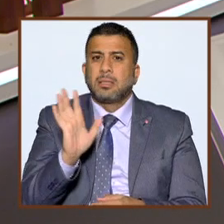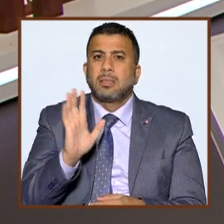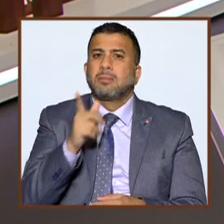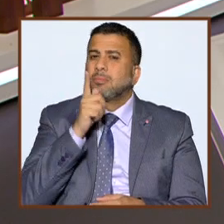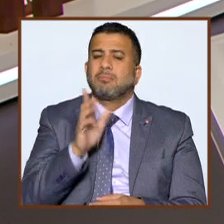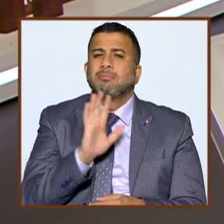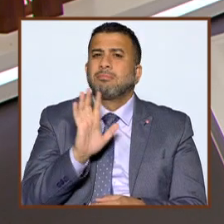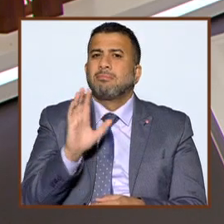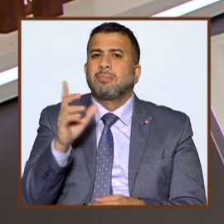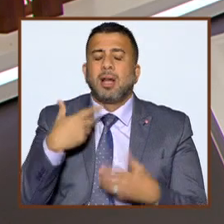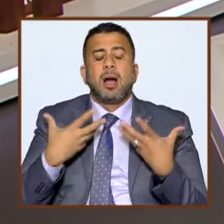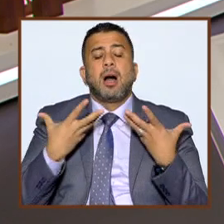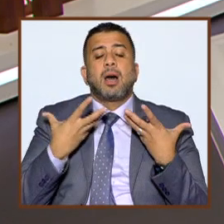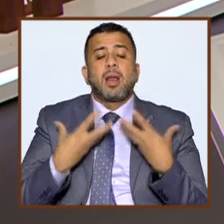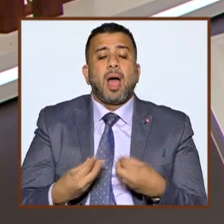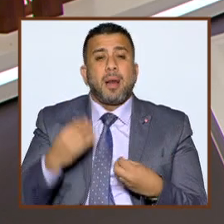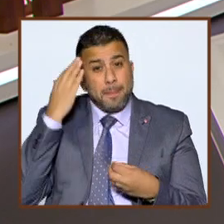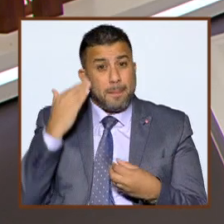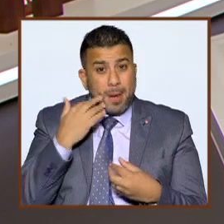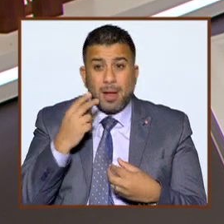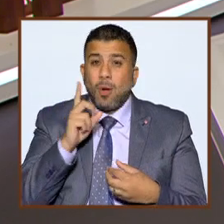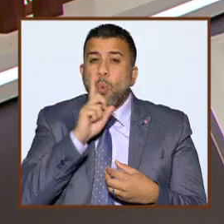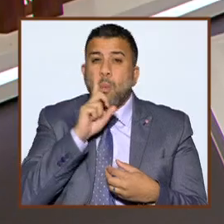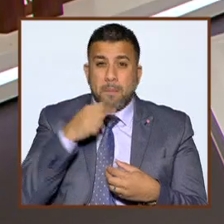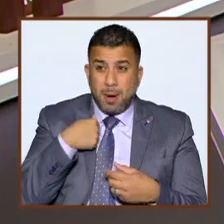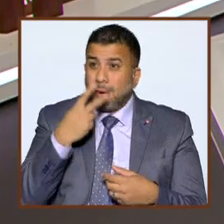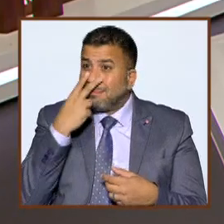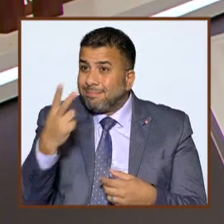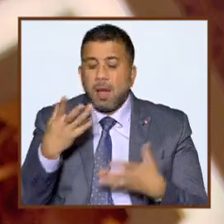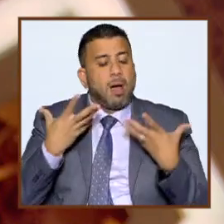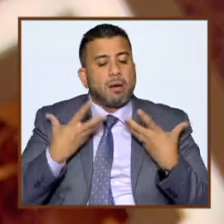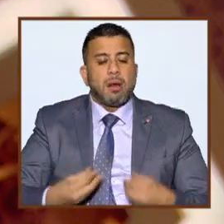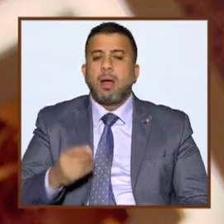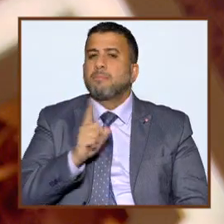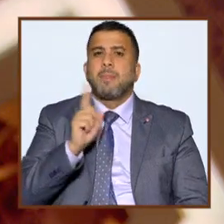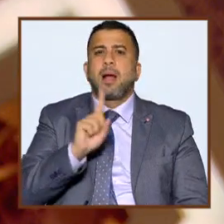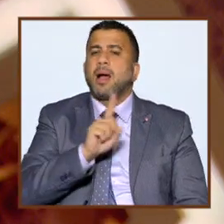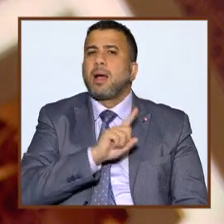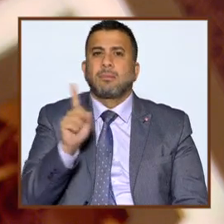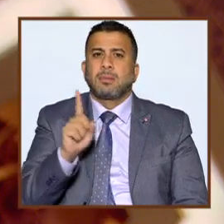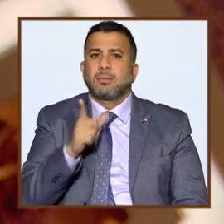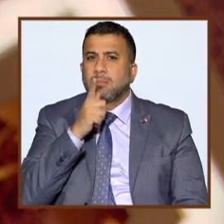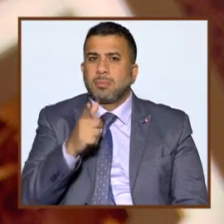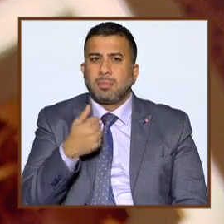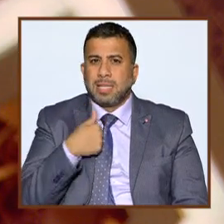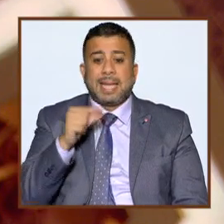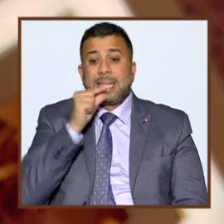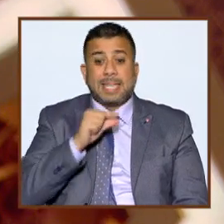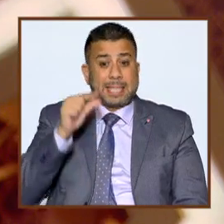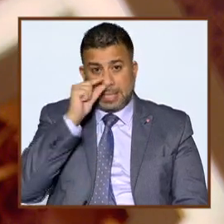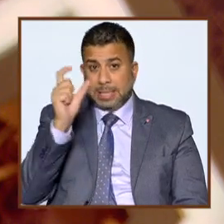مريحة الإنسان، ولا ارتحنا لها ولا فيها أي مجال إنه حسينا فيها في أمل يعني. نعم. حتى هي قالت أنا ما رح أغير